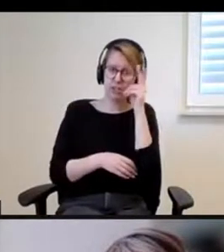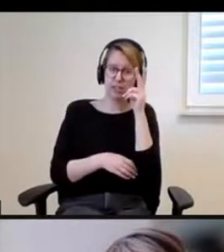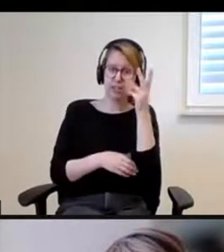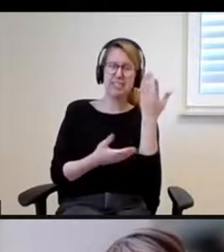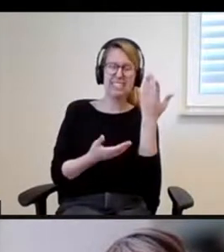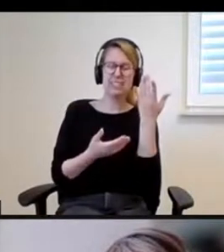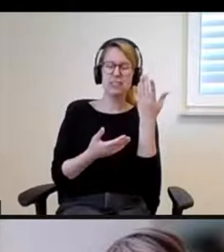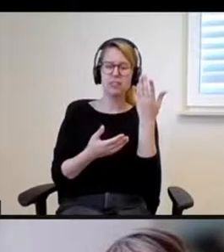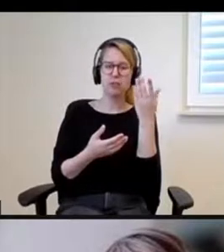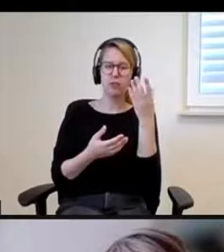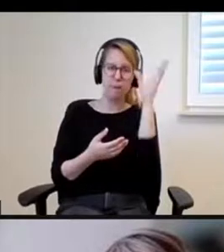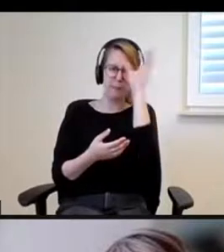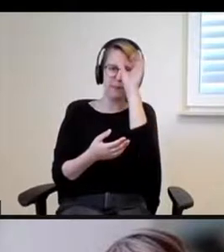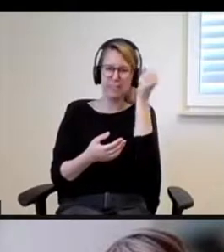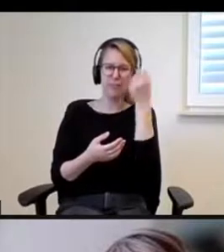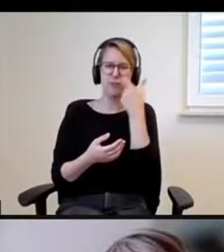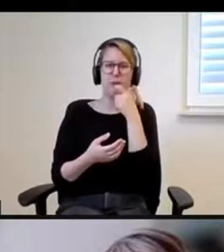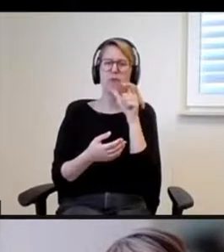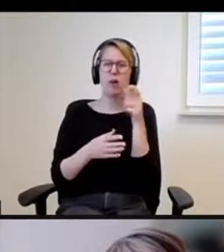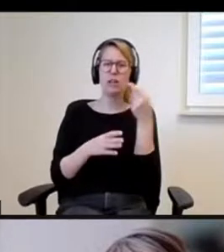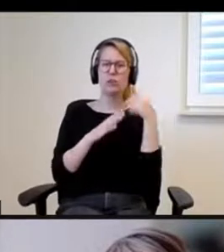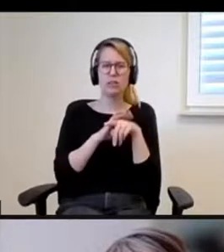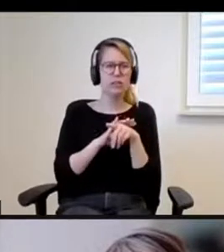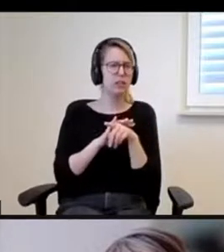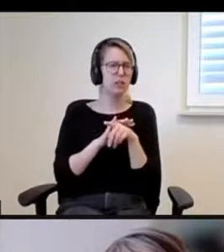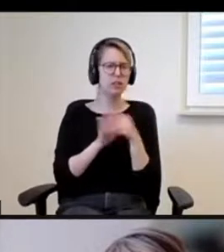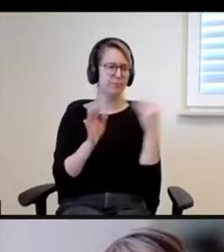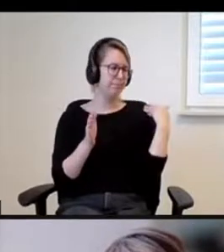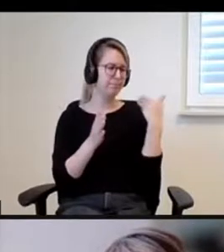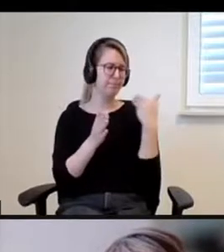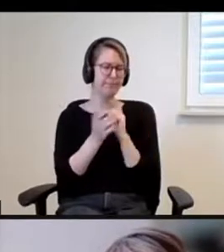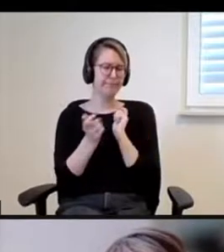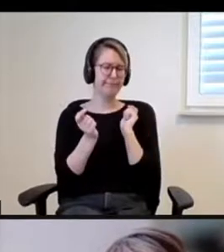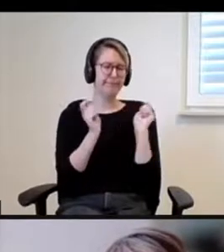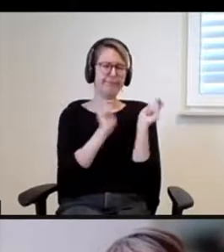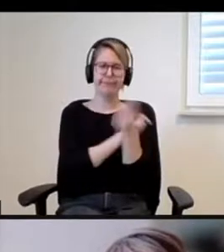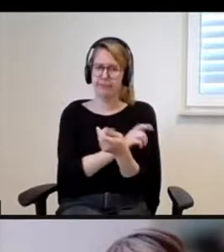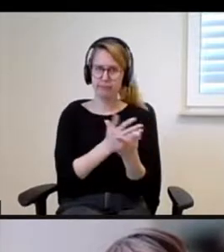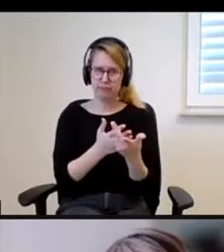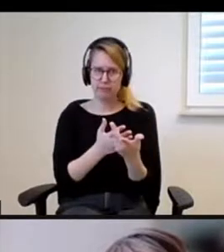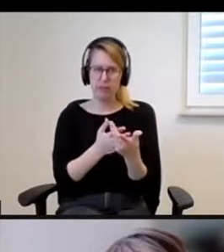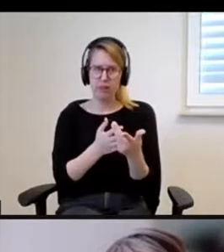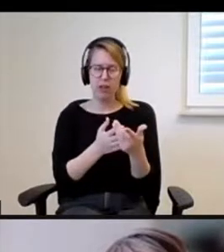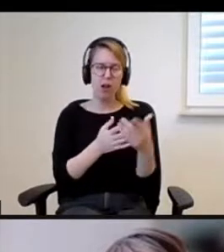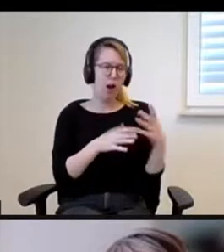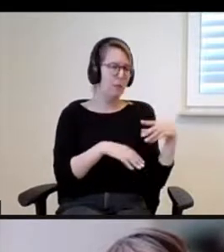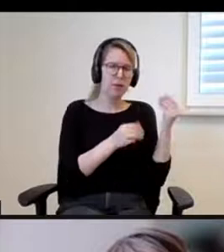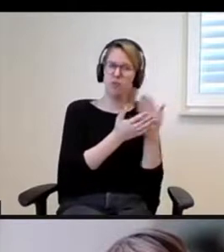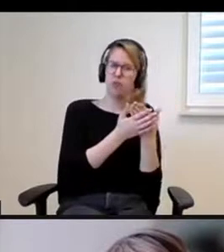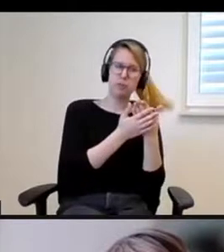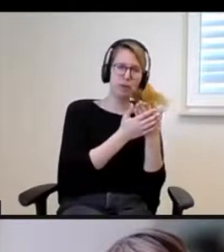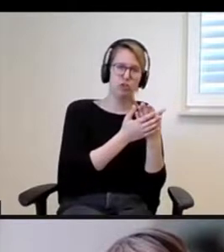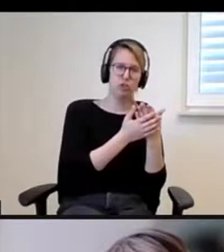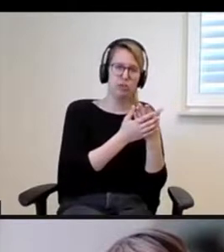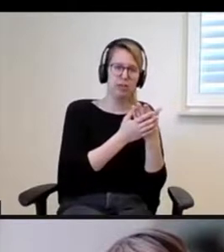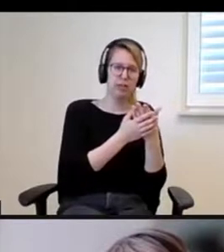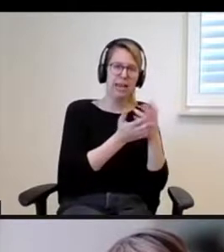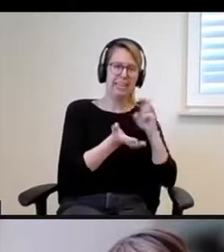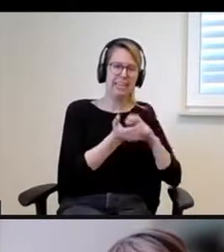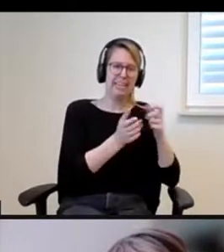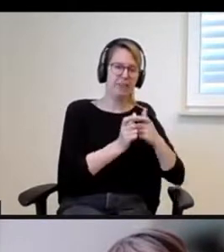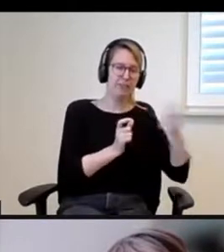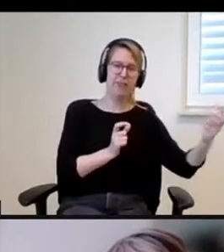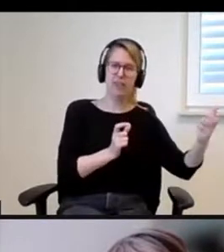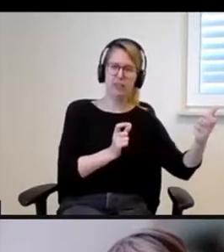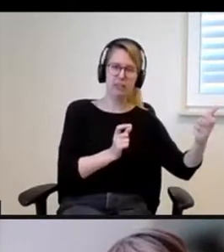à mettre en place et des trottoirs pour les fauteuils roulants. Les personnes perçoivent encore